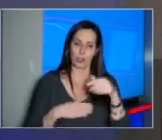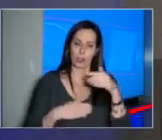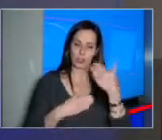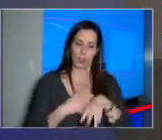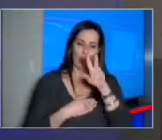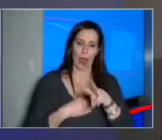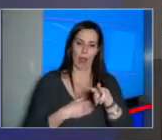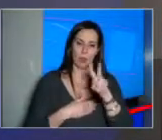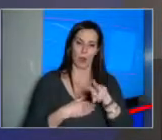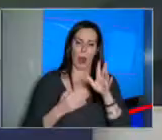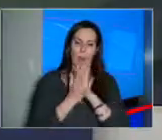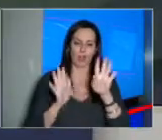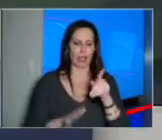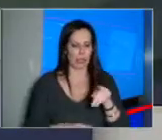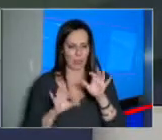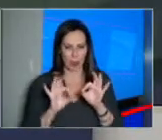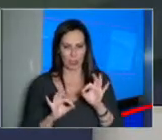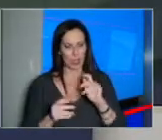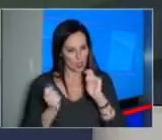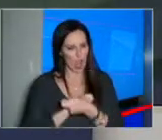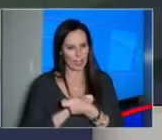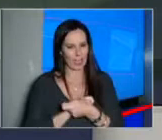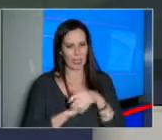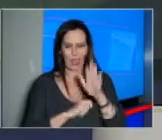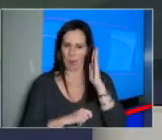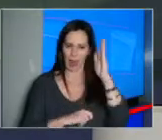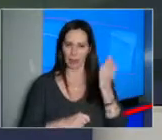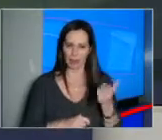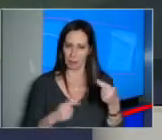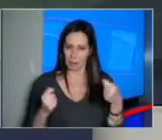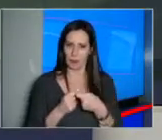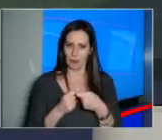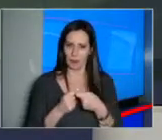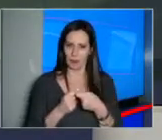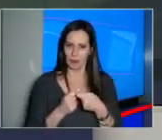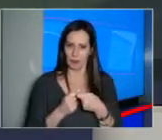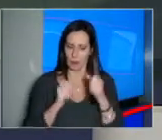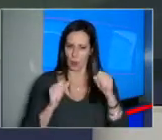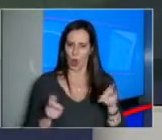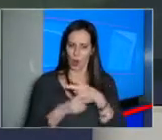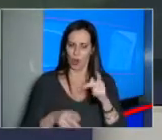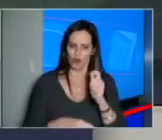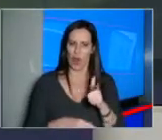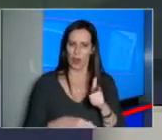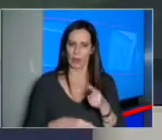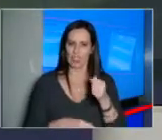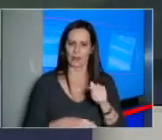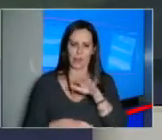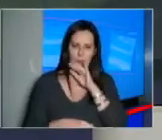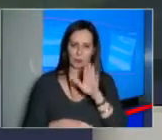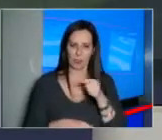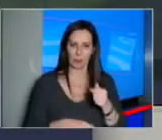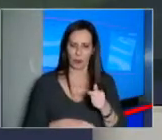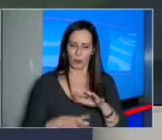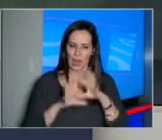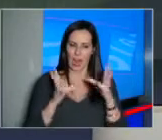פברואר 2019. וזה בעצם ישנה גם את העתיד, מבחינת חוסר היכולת של הביטוח הלאומי לשלם את קצבאות הזקנה וקצבאות